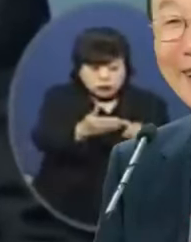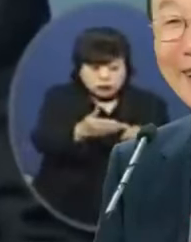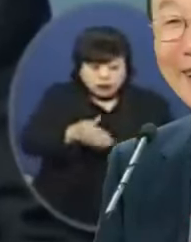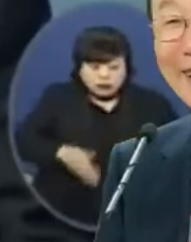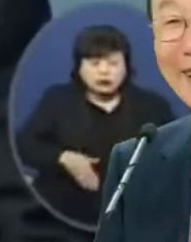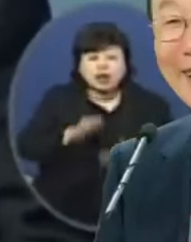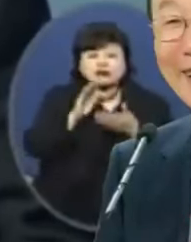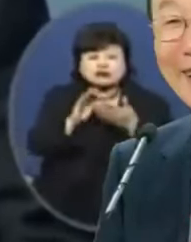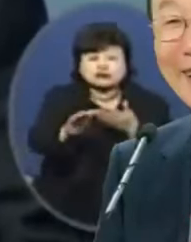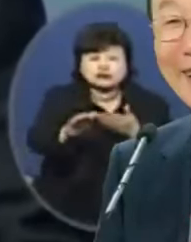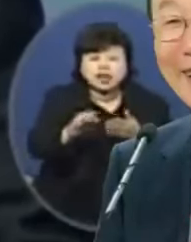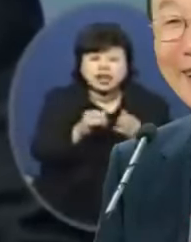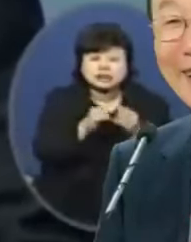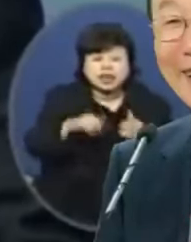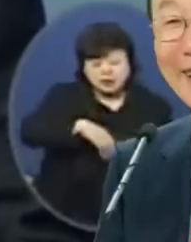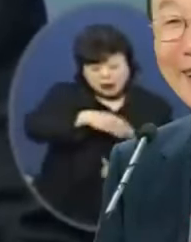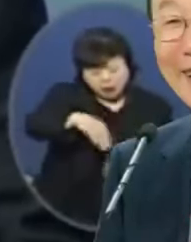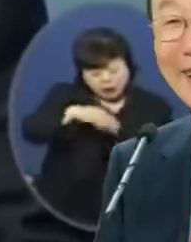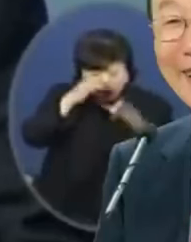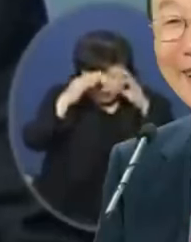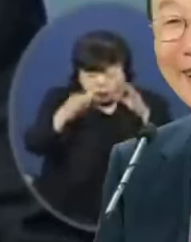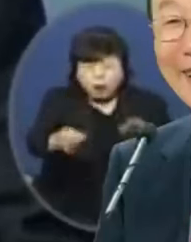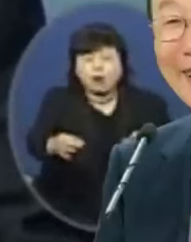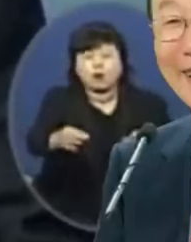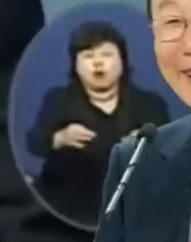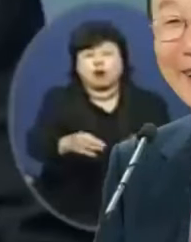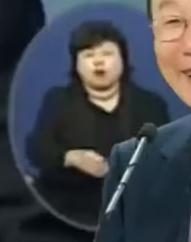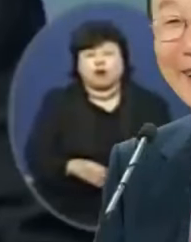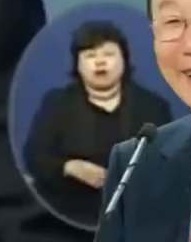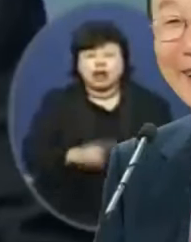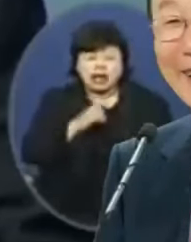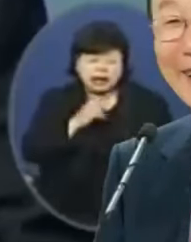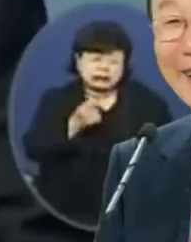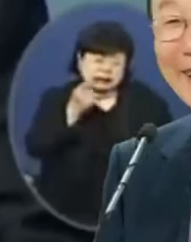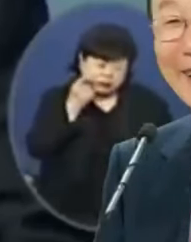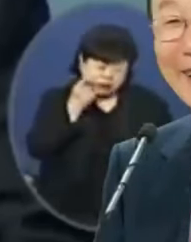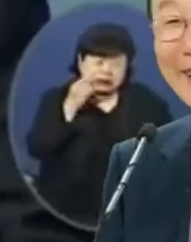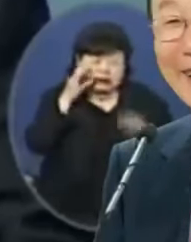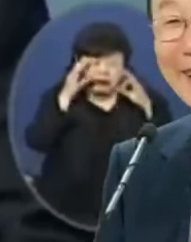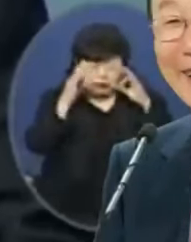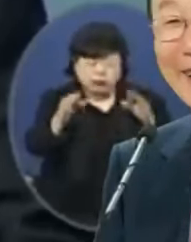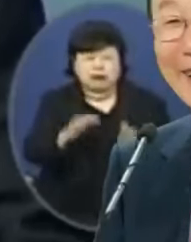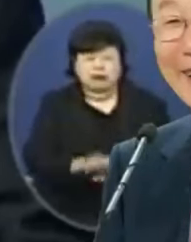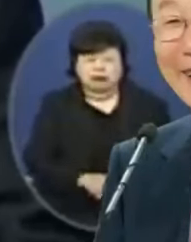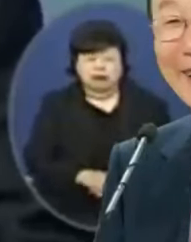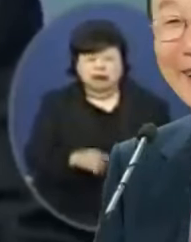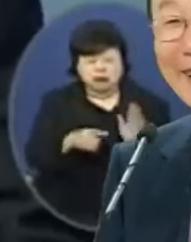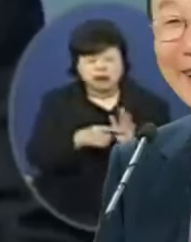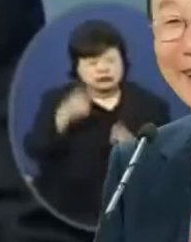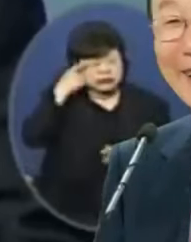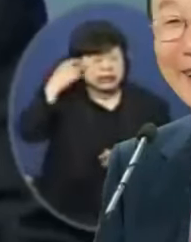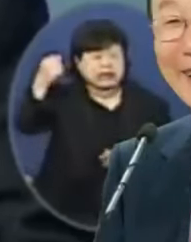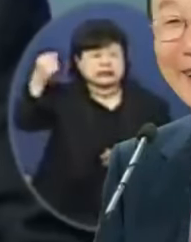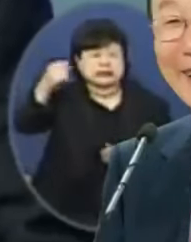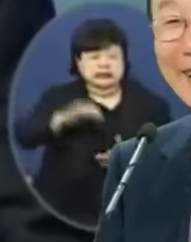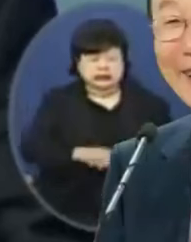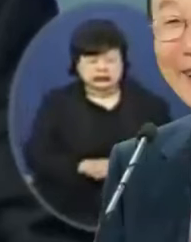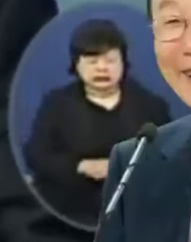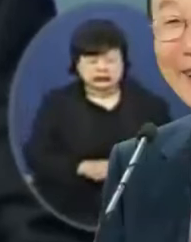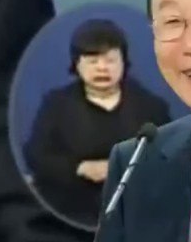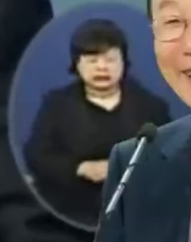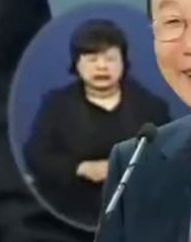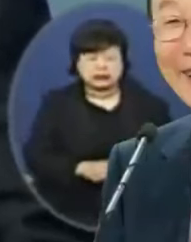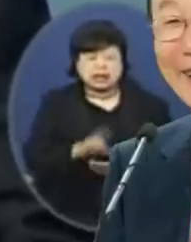태어나고 난 다음 우리의 환경이 늘 부정적인 환경만 바라보고 부정적인 소리만 듣고 부정적인 것만